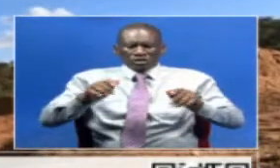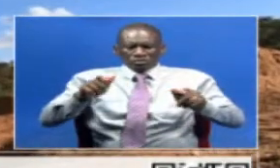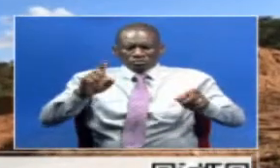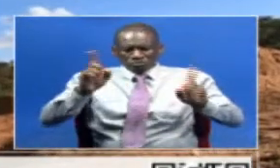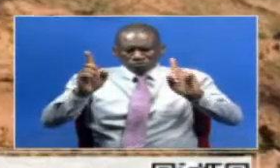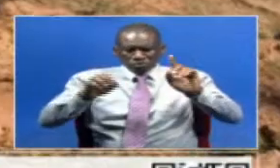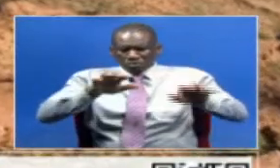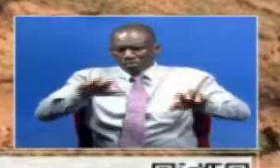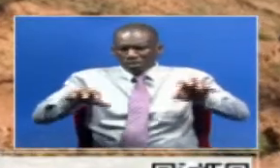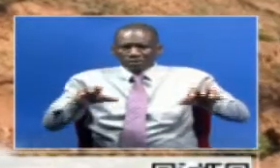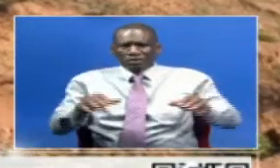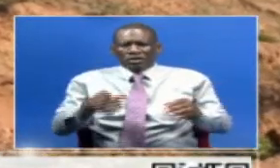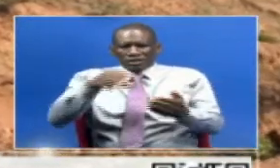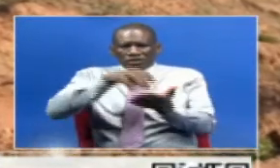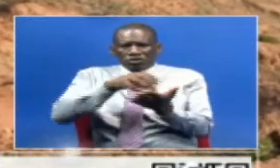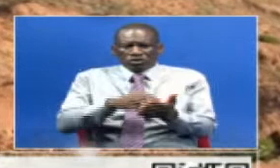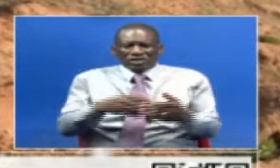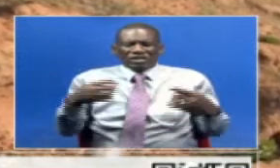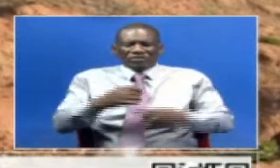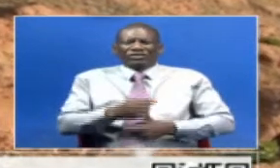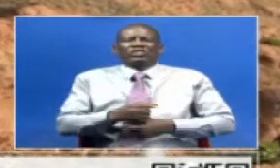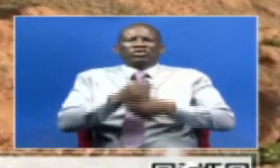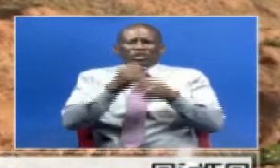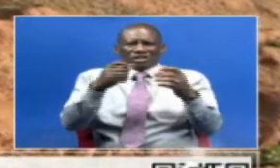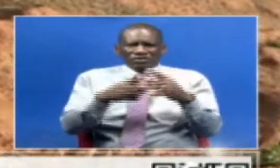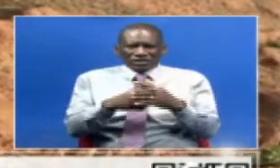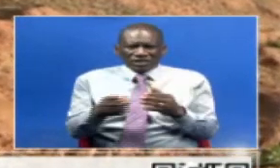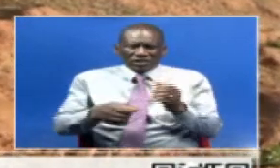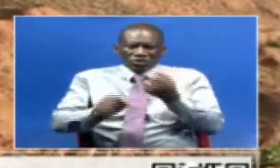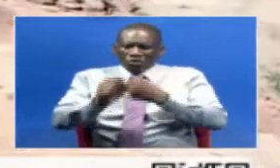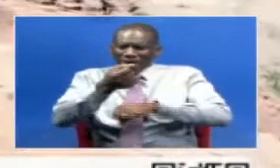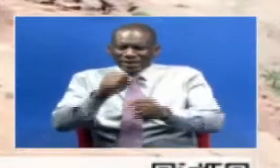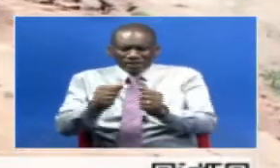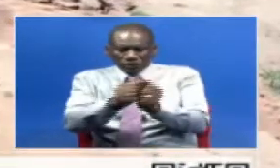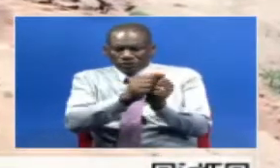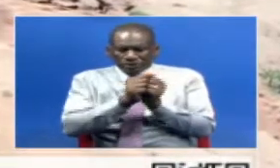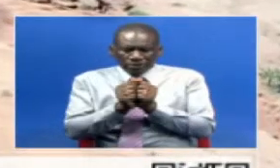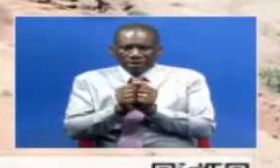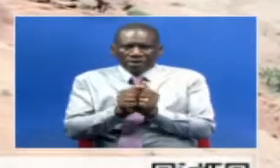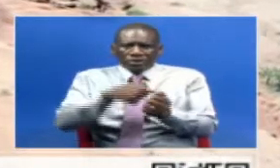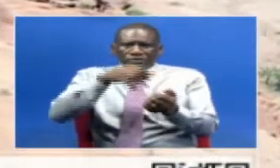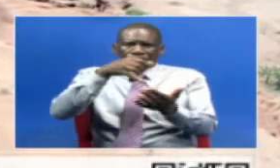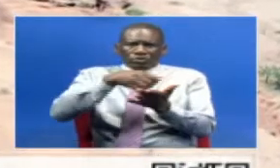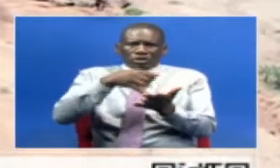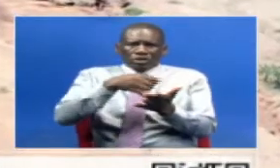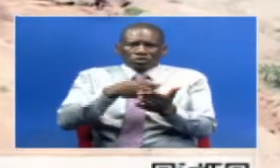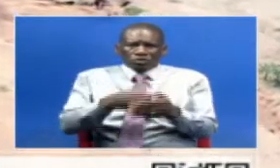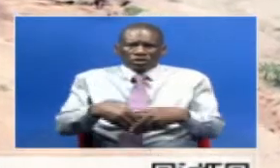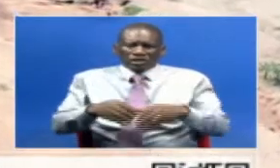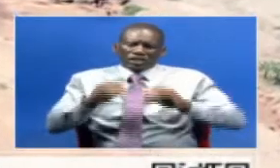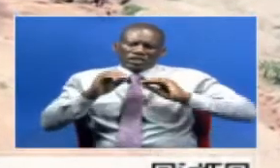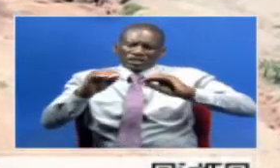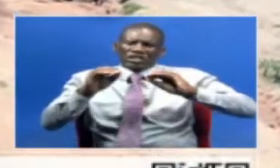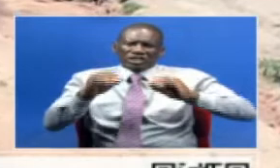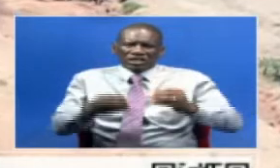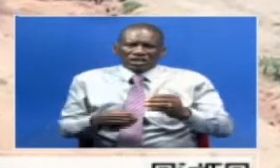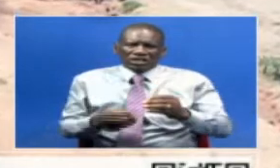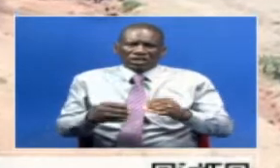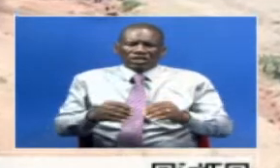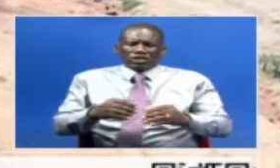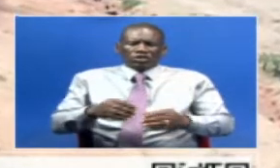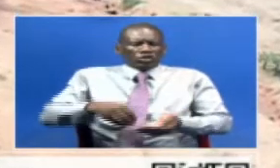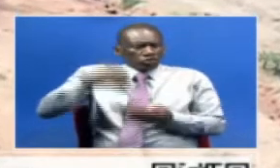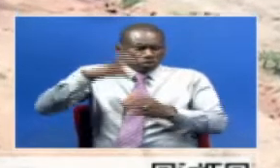Kutokana na hali hiyo, wadau mbalimbali wameanza kuchukua hatua za pamoja, ikiwa ni pamoja na kutoa mafunzo kwa wanafunzi shuleni